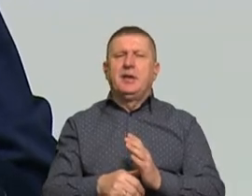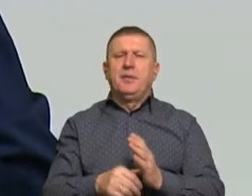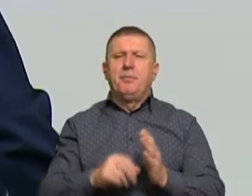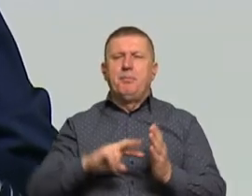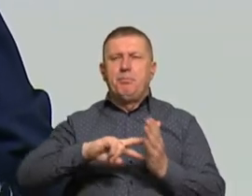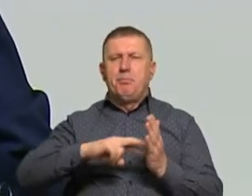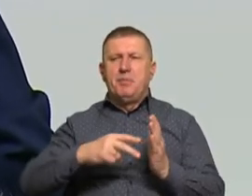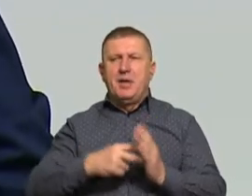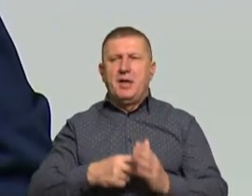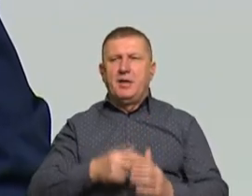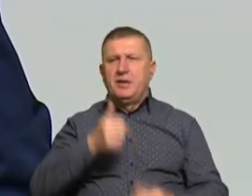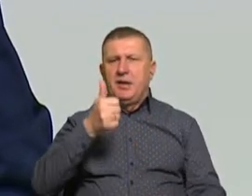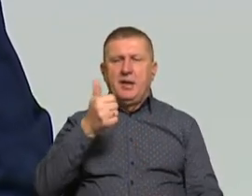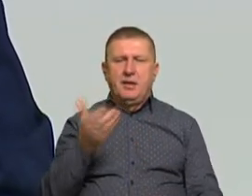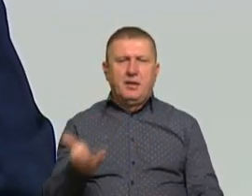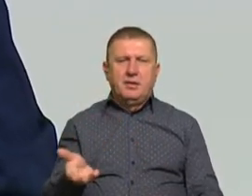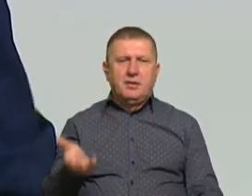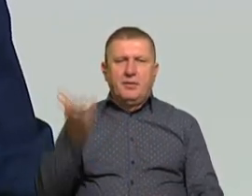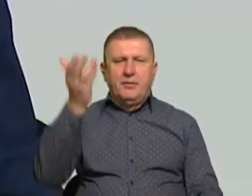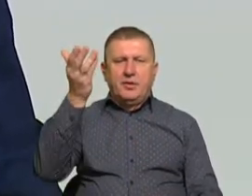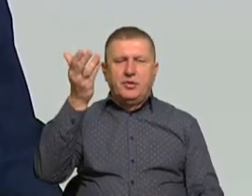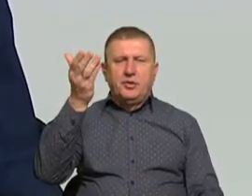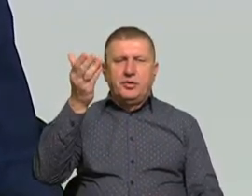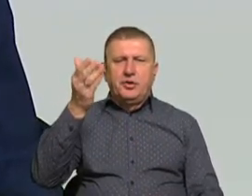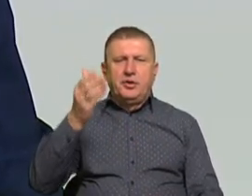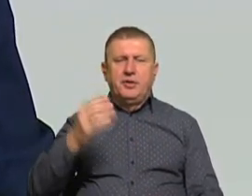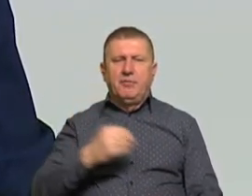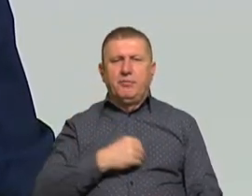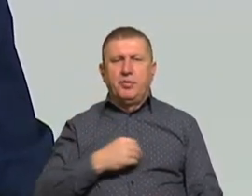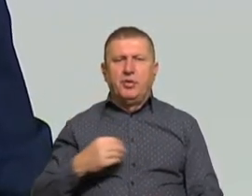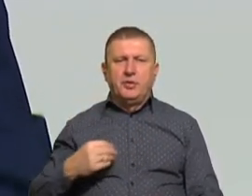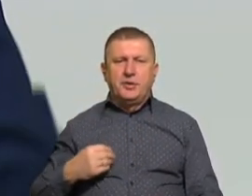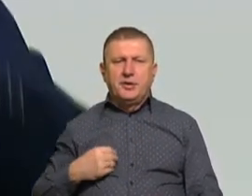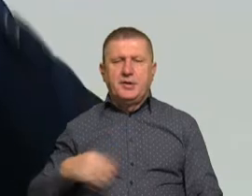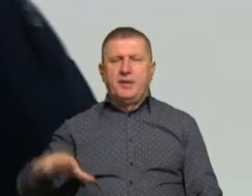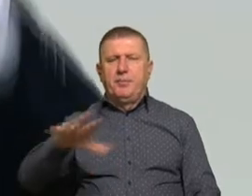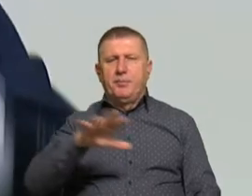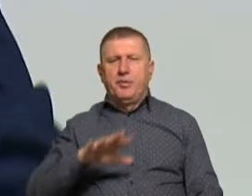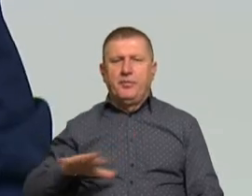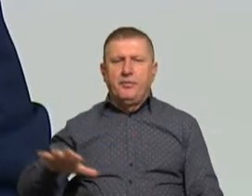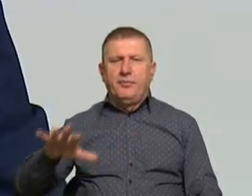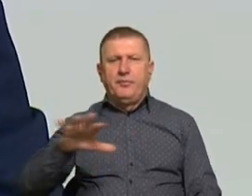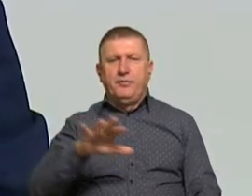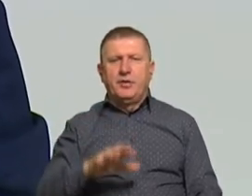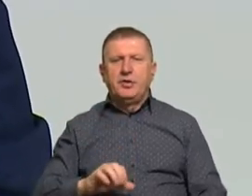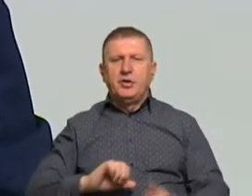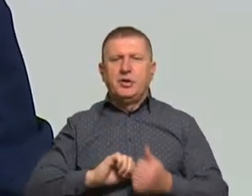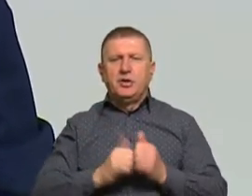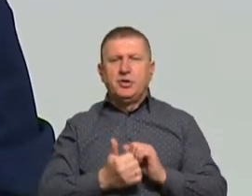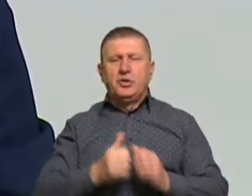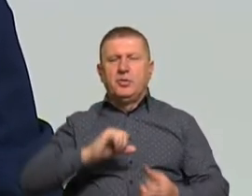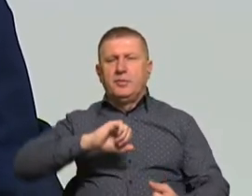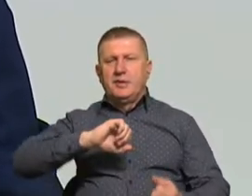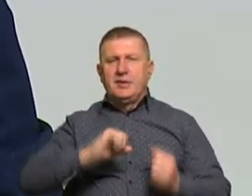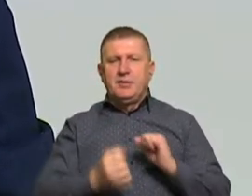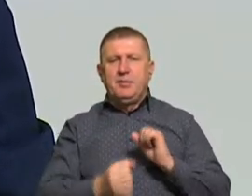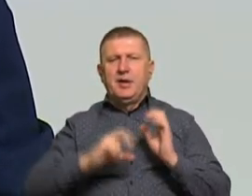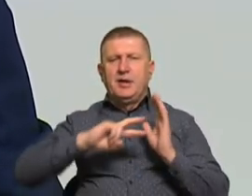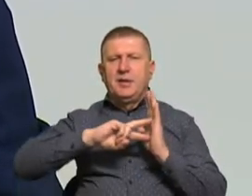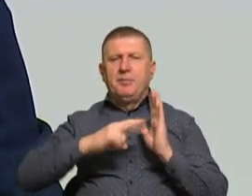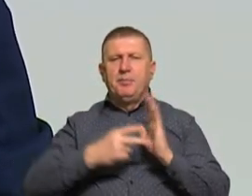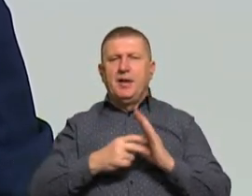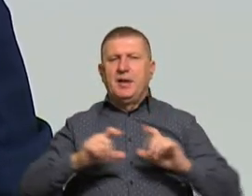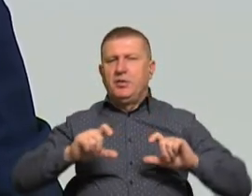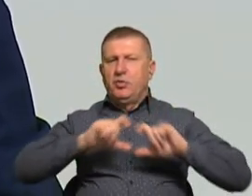najwyższy, jeden z wyższych współczynników w kraju, jeśli chodzi o pokrycie powierzchni. Zresztą są zmiany, jest plan ogólny, w tej chwili wchodzi